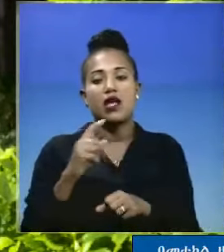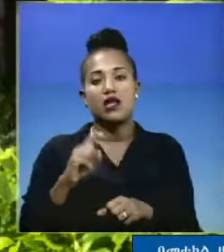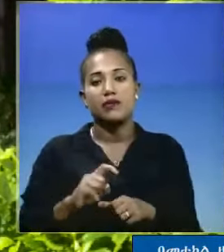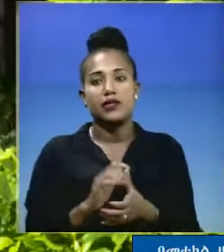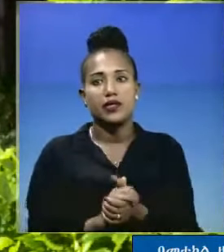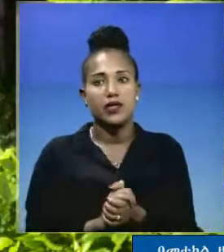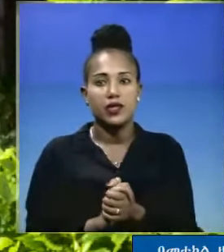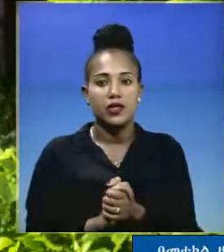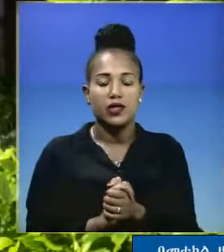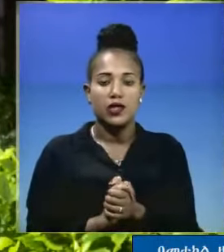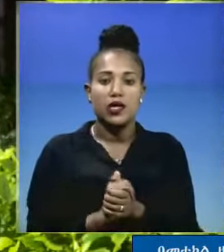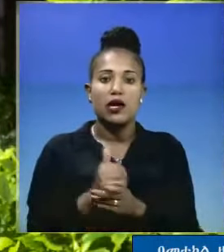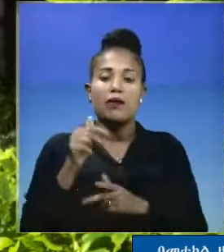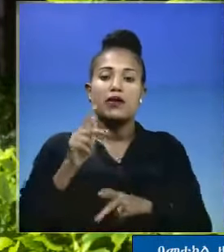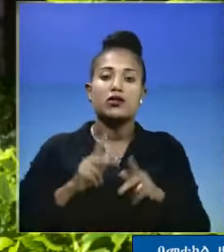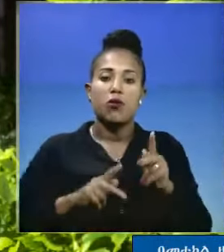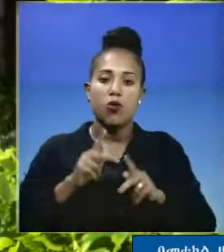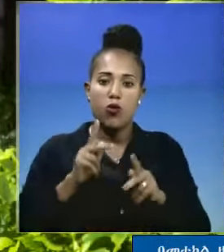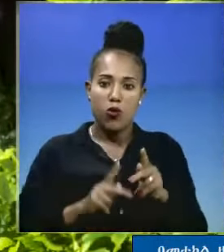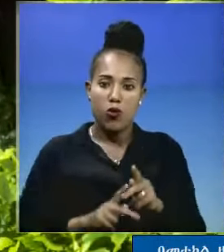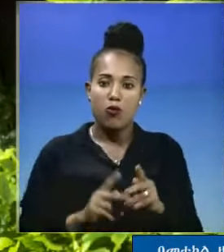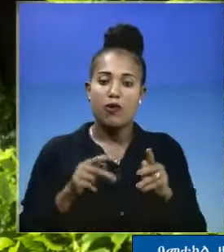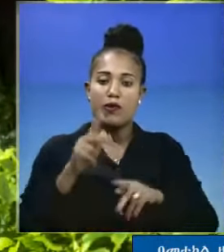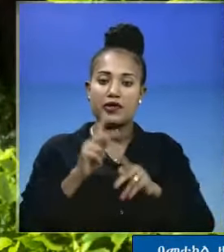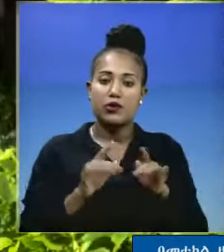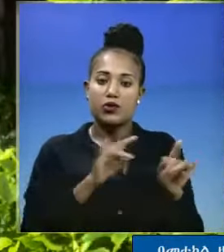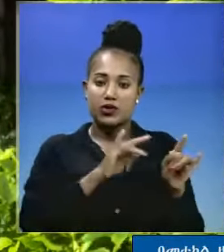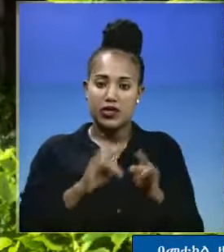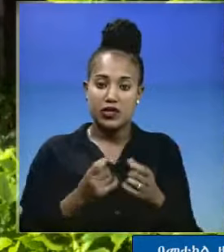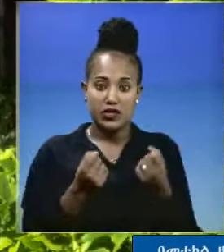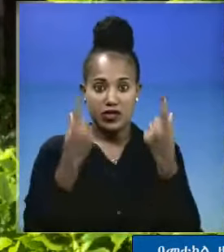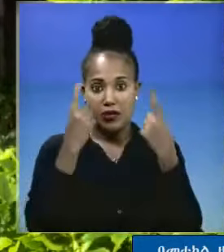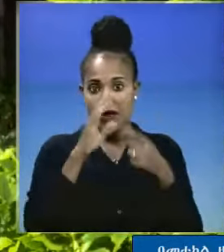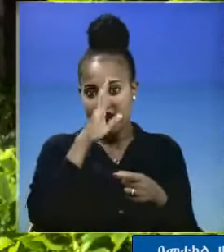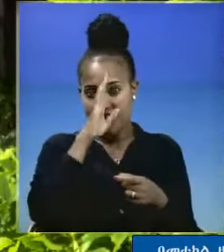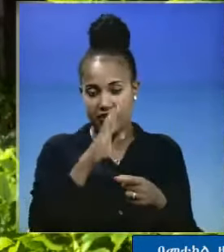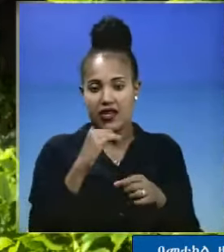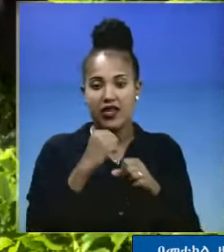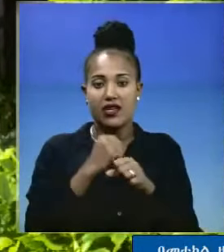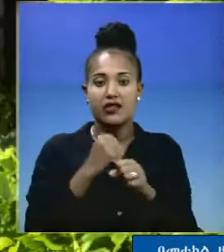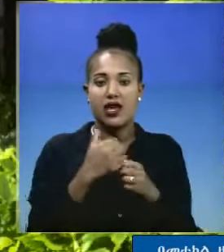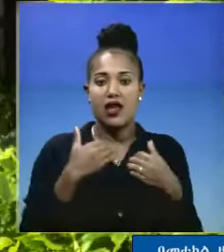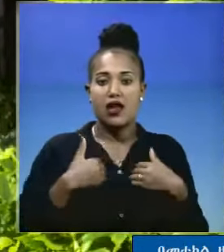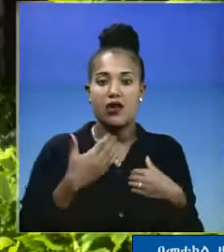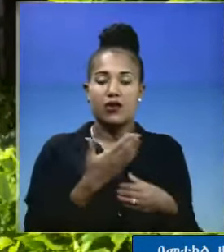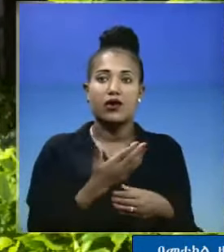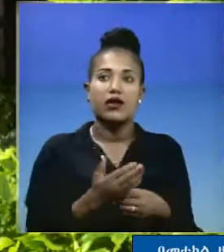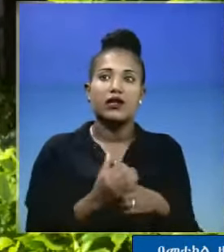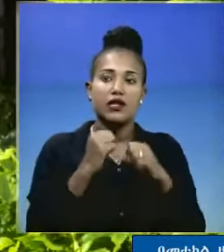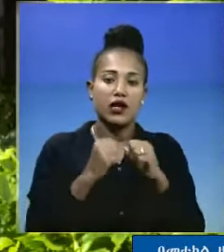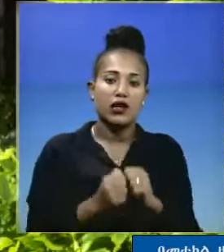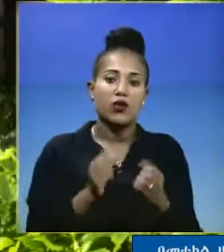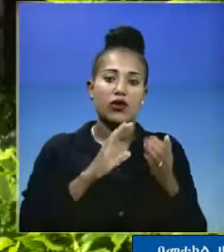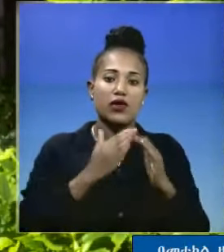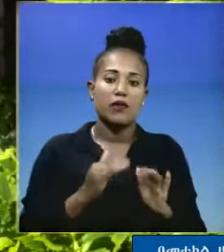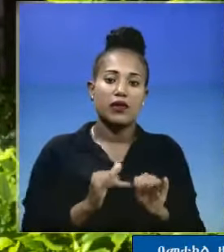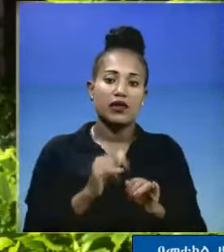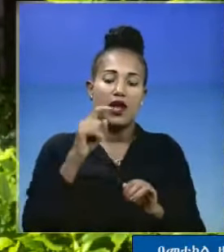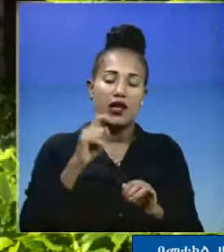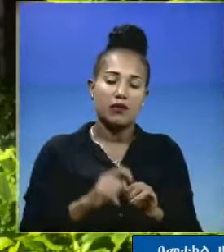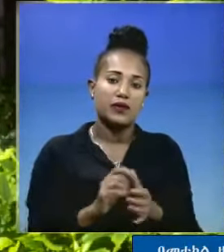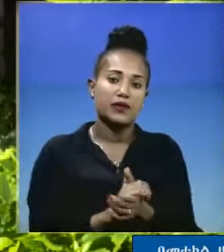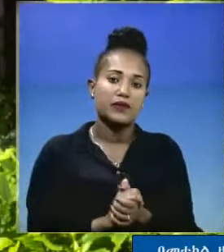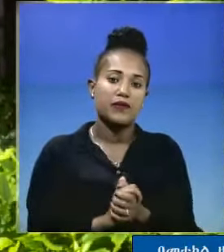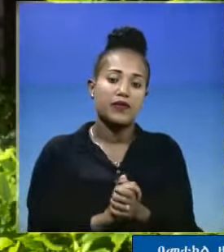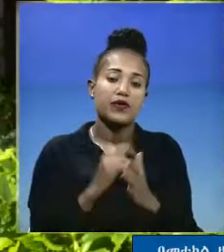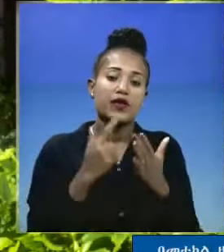መሰራት መቻል አለበት። ህብረተሰቡን በህብረተሰቡ ዘንድ ግንዛቤ እንዲፈጠር እየተሰራ ያለው ስራ በተጠናከረ መንገድ መቀጠል